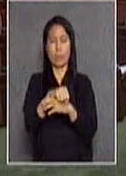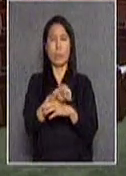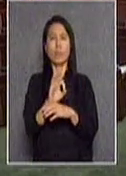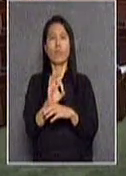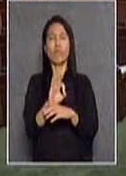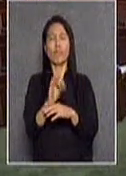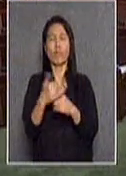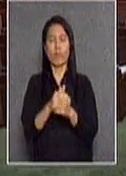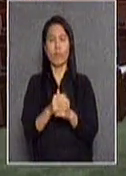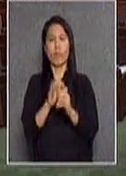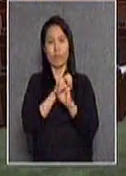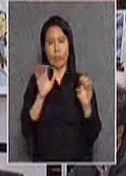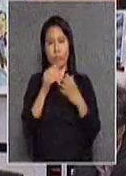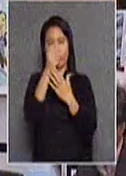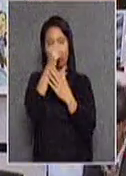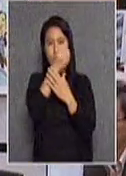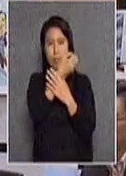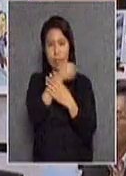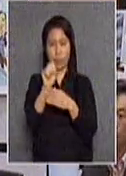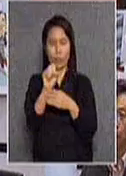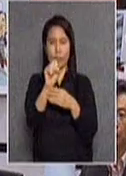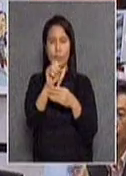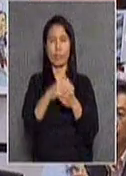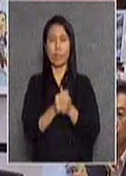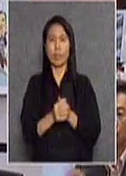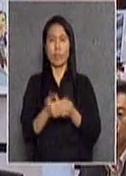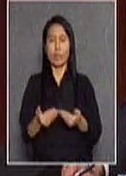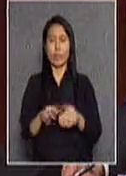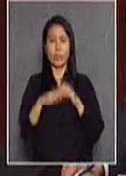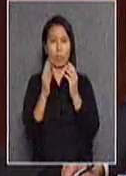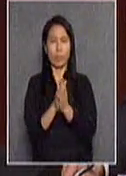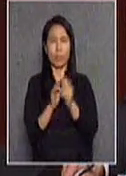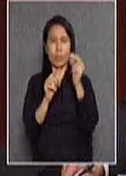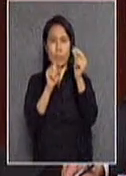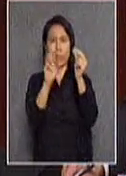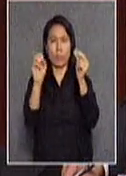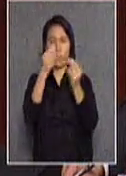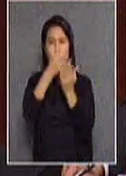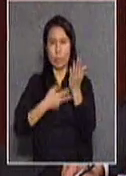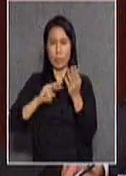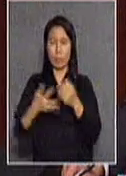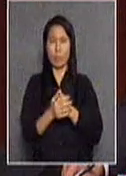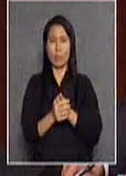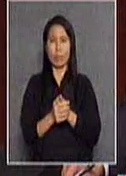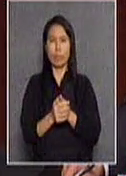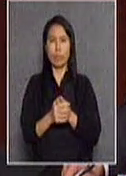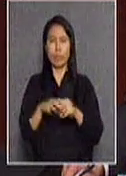數贊成，我宣布修正案被否決。以上710項修正案